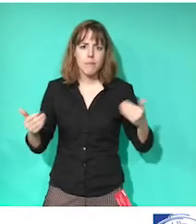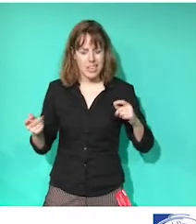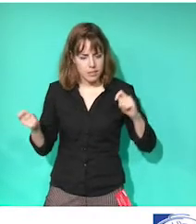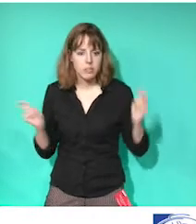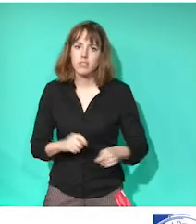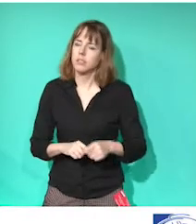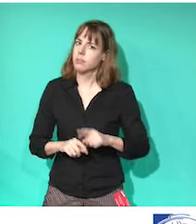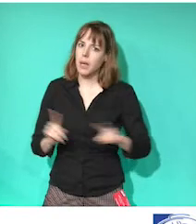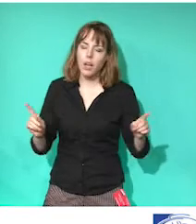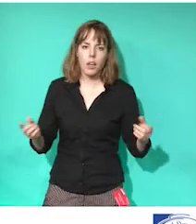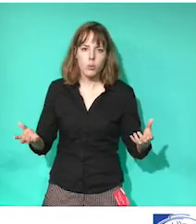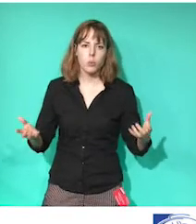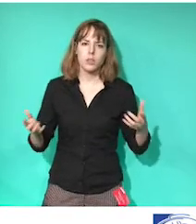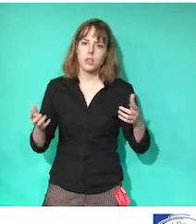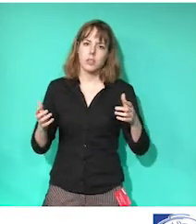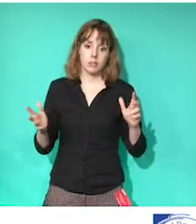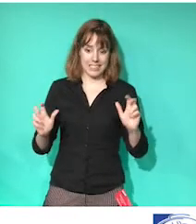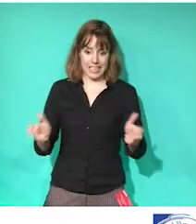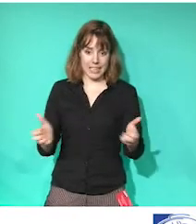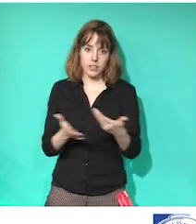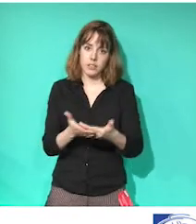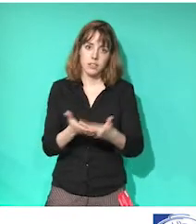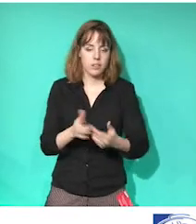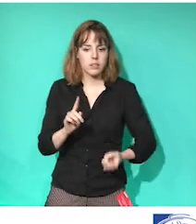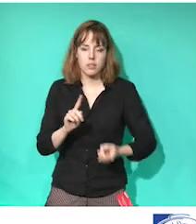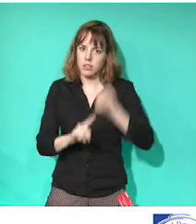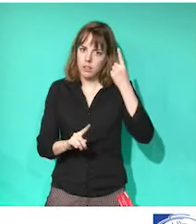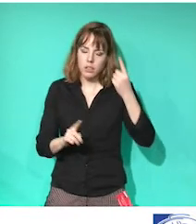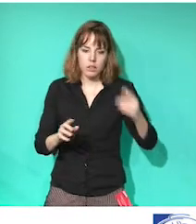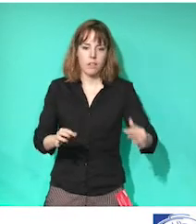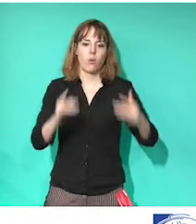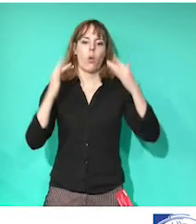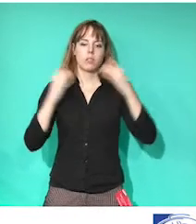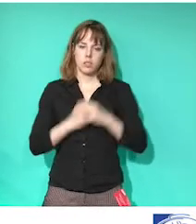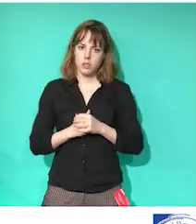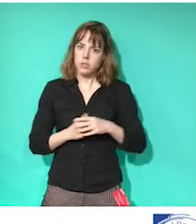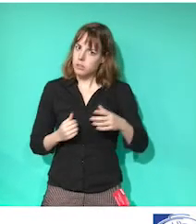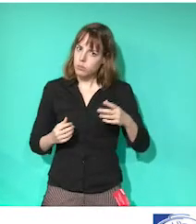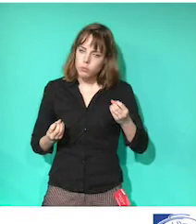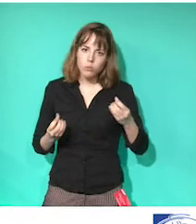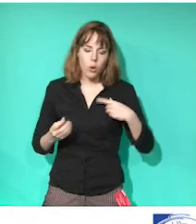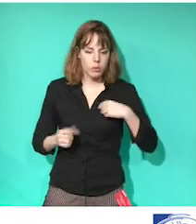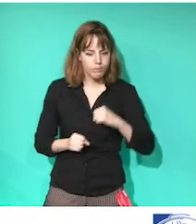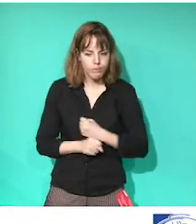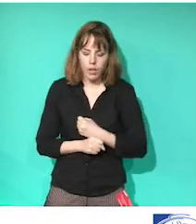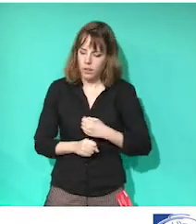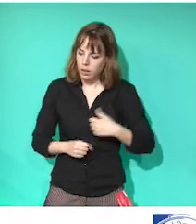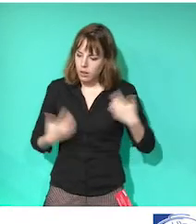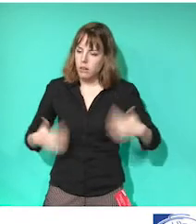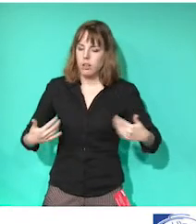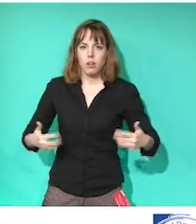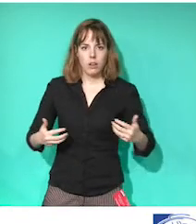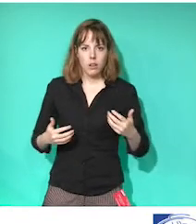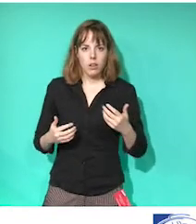d'agir là-dessus. Et la télévision est vraiment déterminante de ce point de vue. Et je regrette parfois que dans les milieux de la culture, on ne se rende pas assez compte du poids